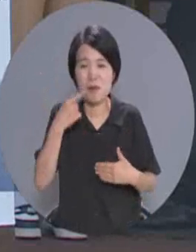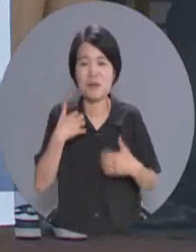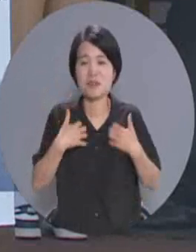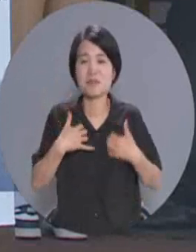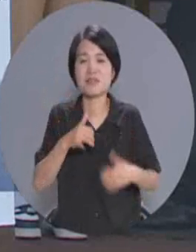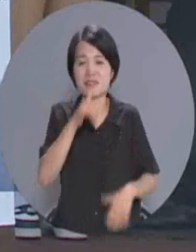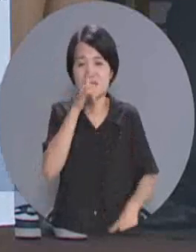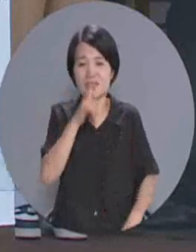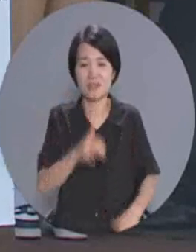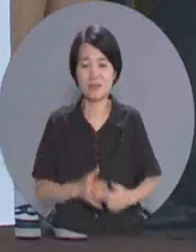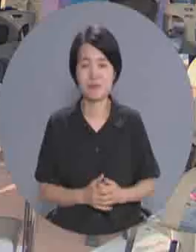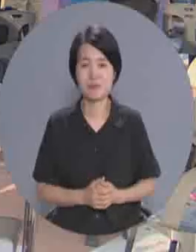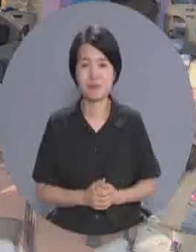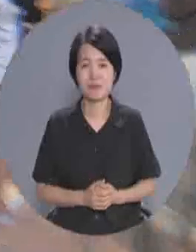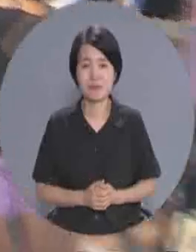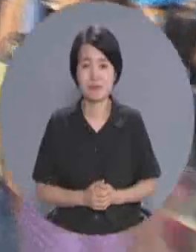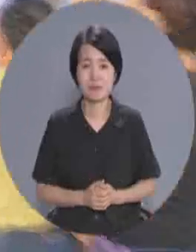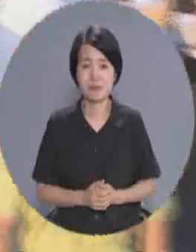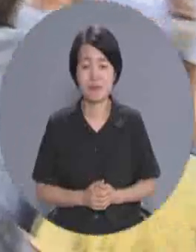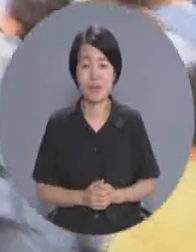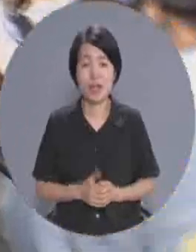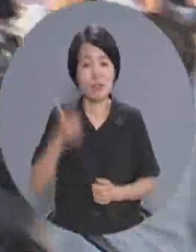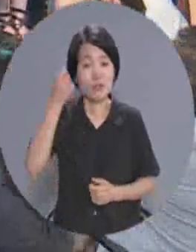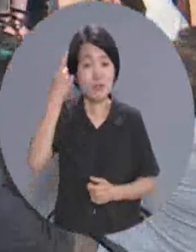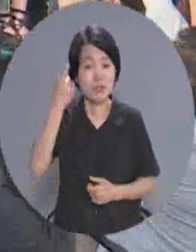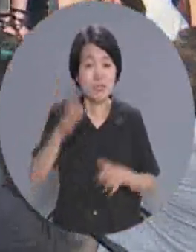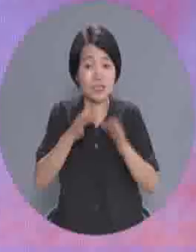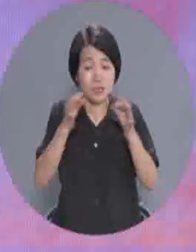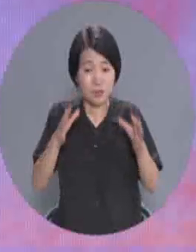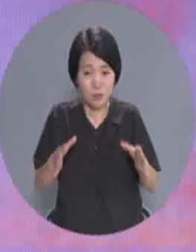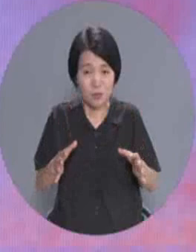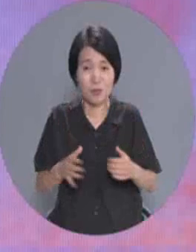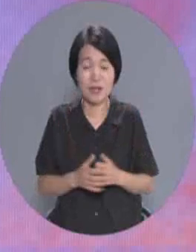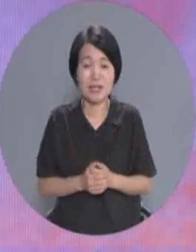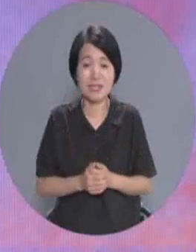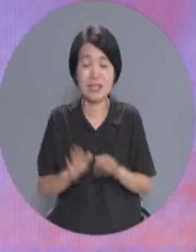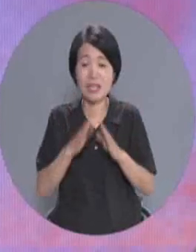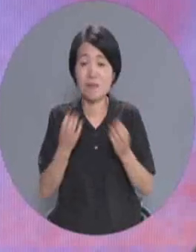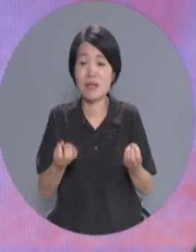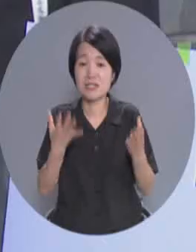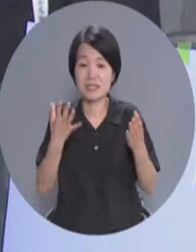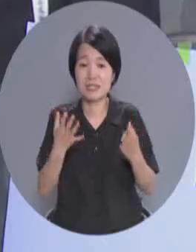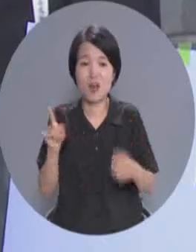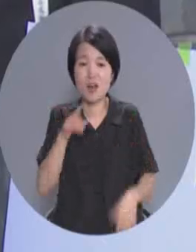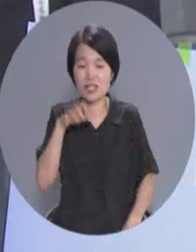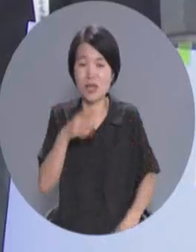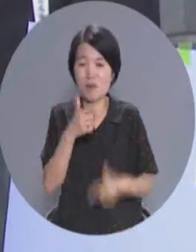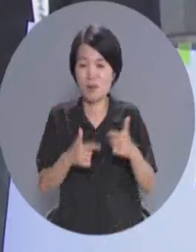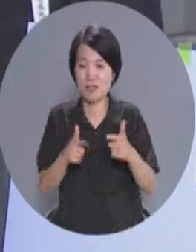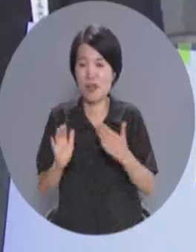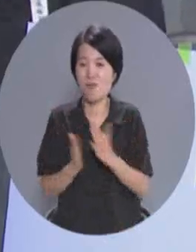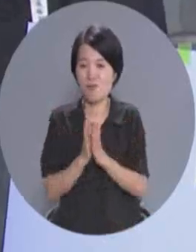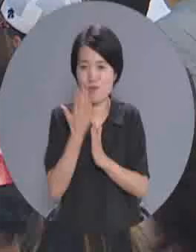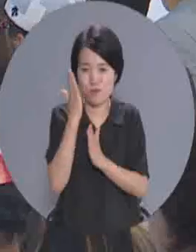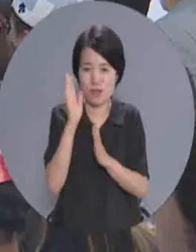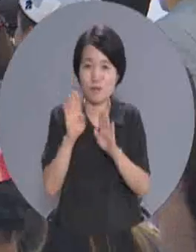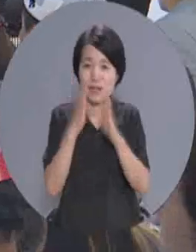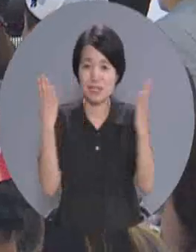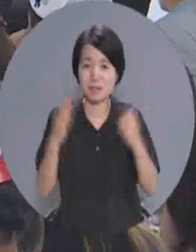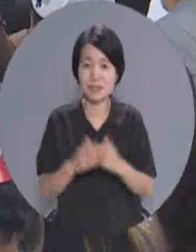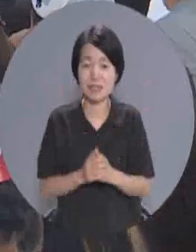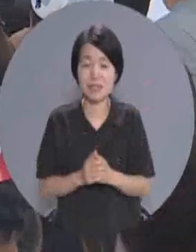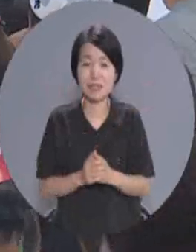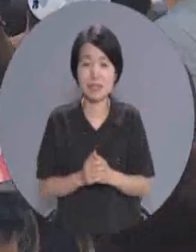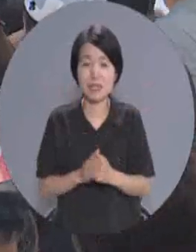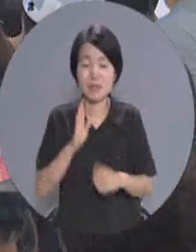너무 재밌었어요. 61일간의 대장정을 알리는 개막식은 목포에서 화려하게 열렸습니다.